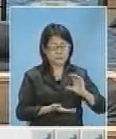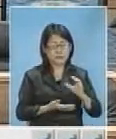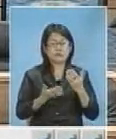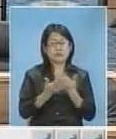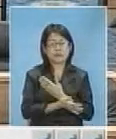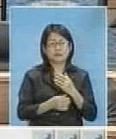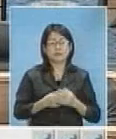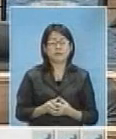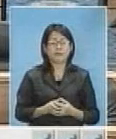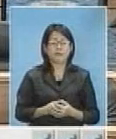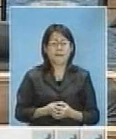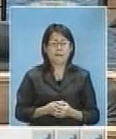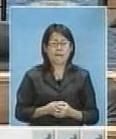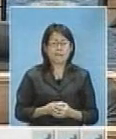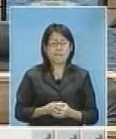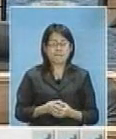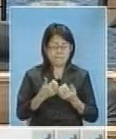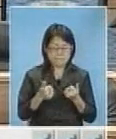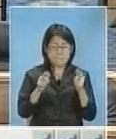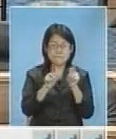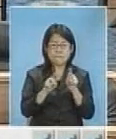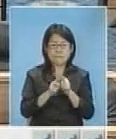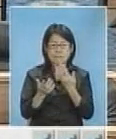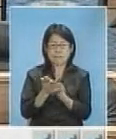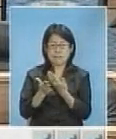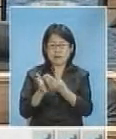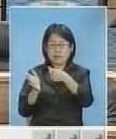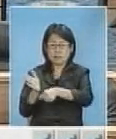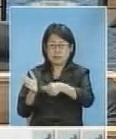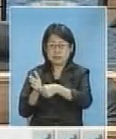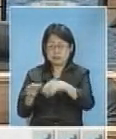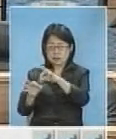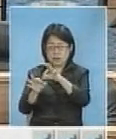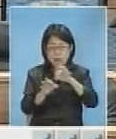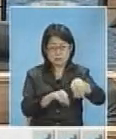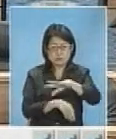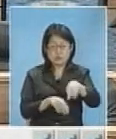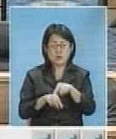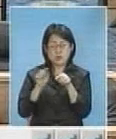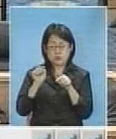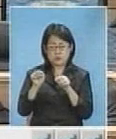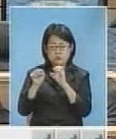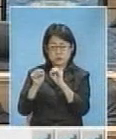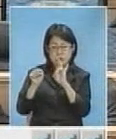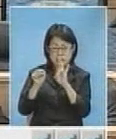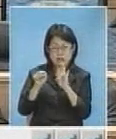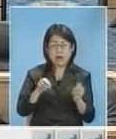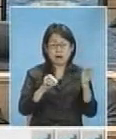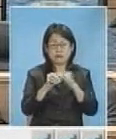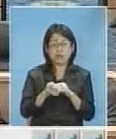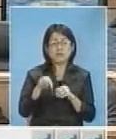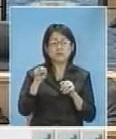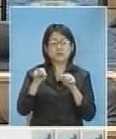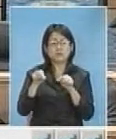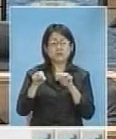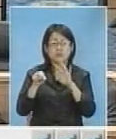รัฐบาลนอกจากนั้นยังเพิ่มค่าธรรมเนียมที่เก็บจากธนาคารพาณิชย์อีก 0.07% เป็น 0.47% ต้องมีค